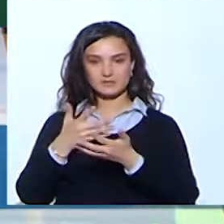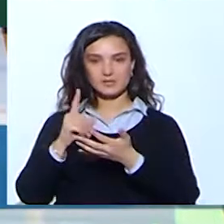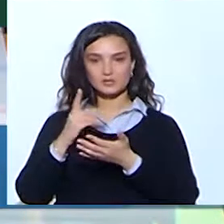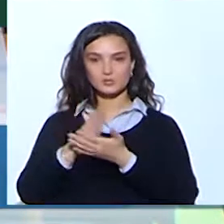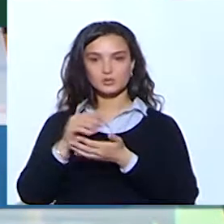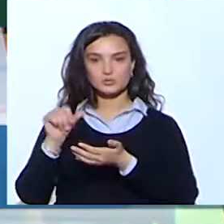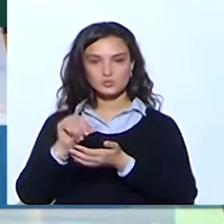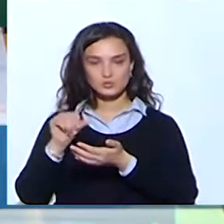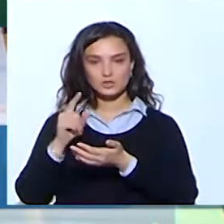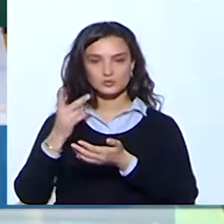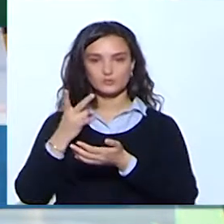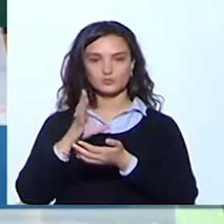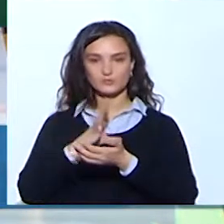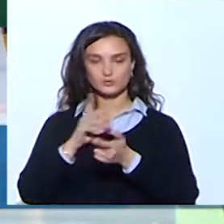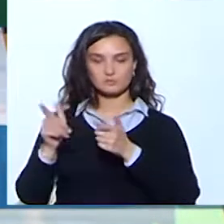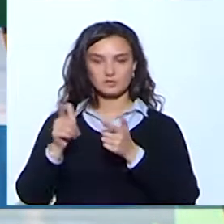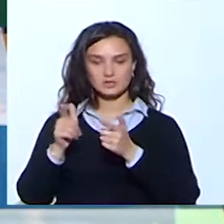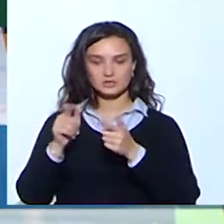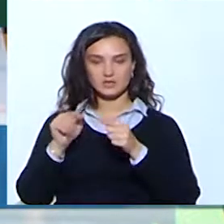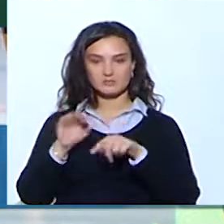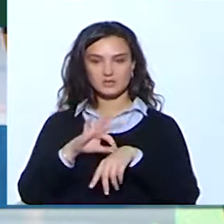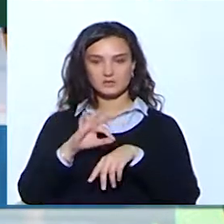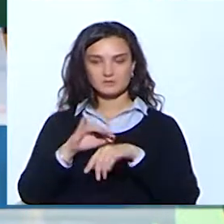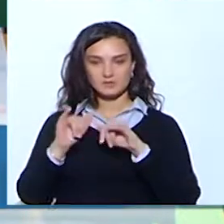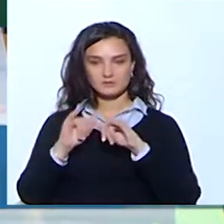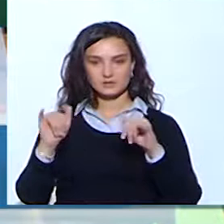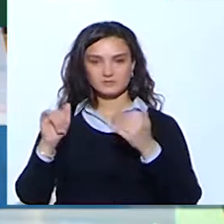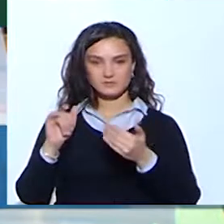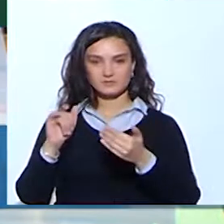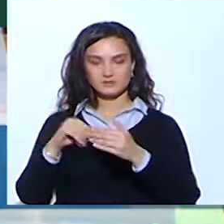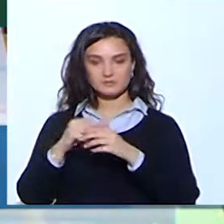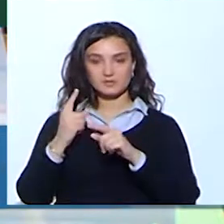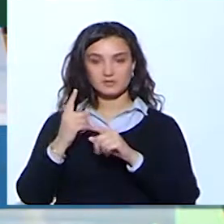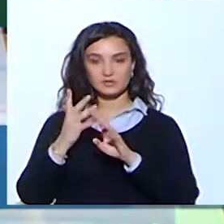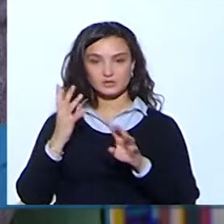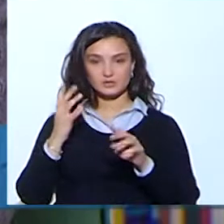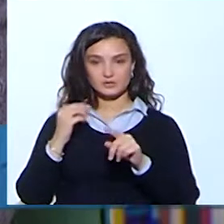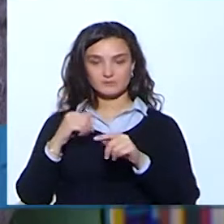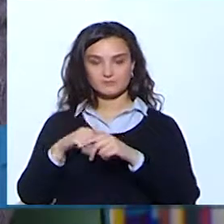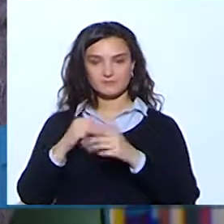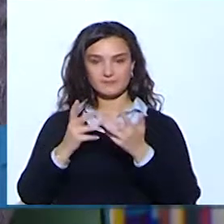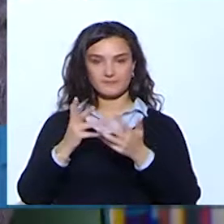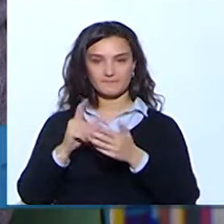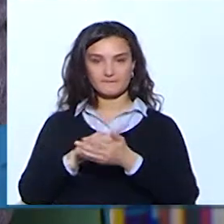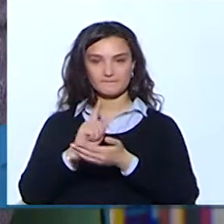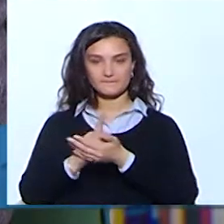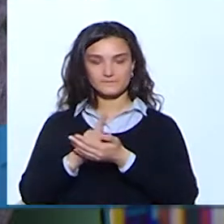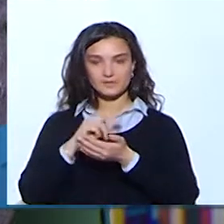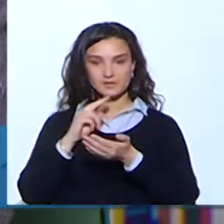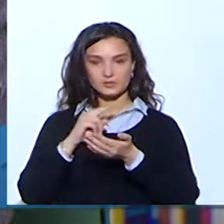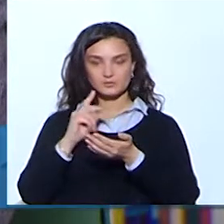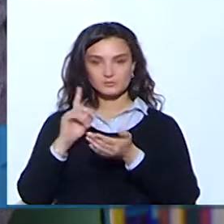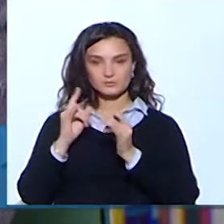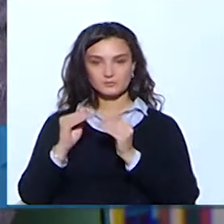არის ცუდი და რატომ უნდა ვიყოთ მზად ამ დაავადების განვითარებისთვის. პირველ რიგში ალბათ აუცილებლად უნდა აღინიშნოს,